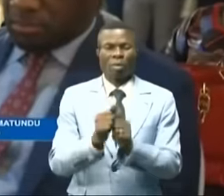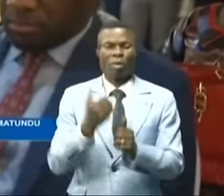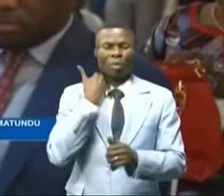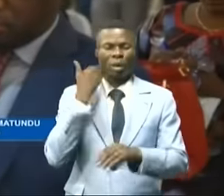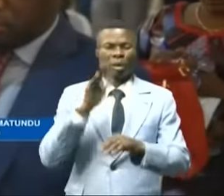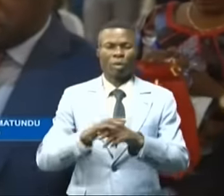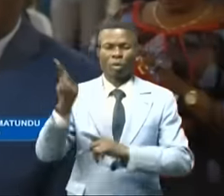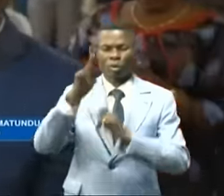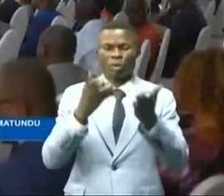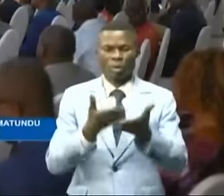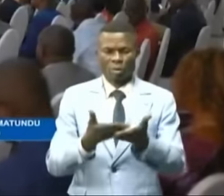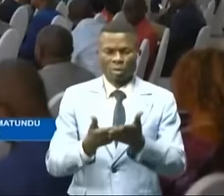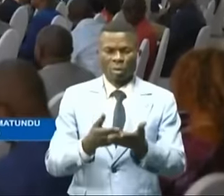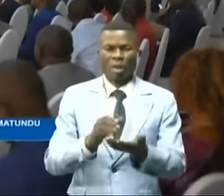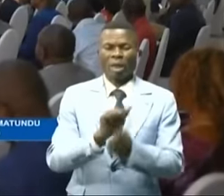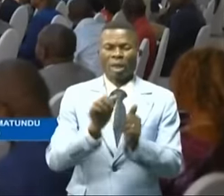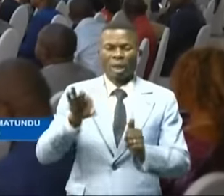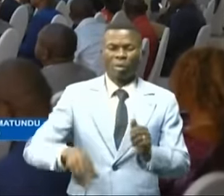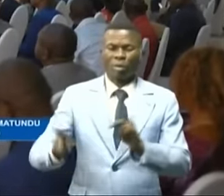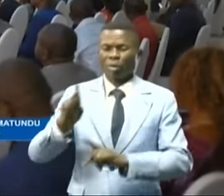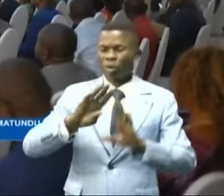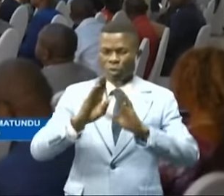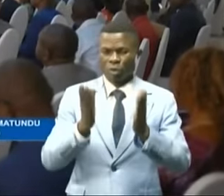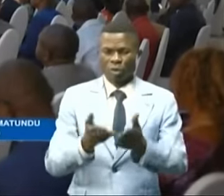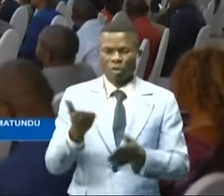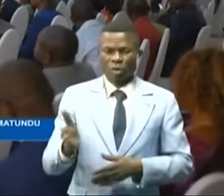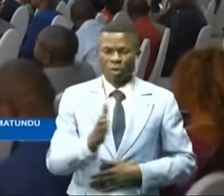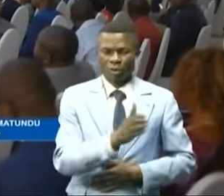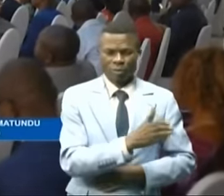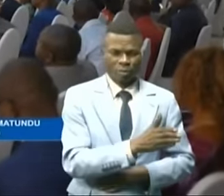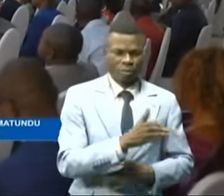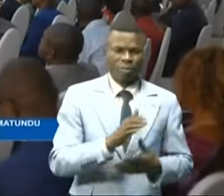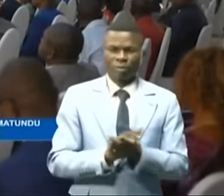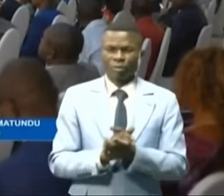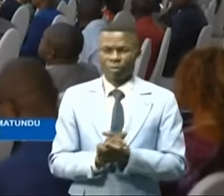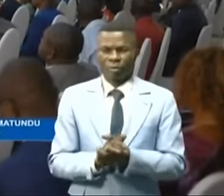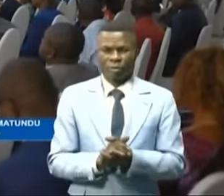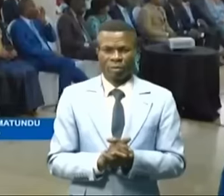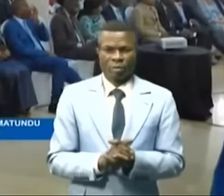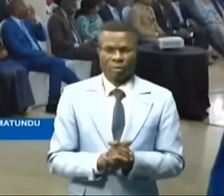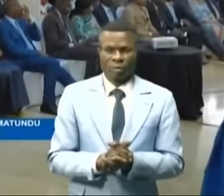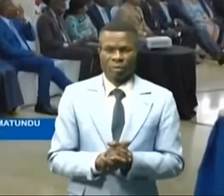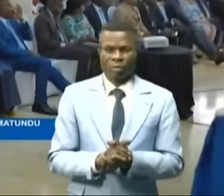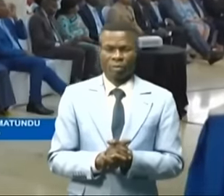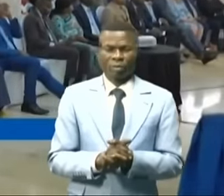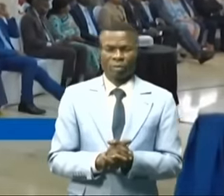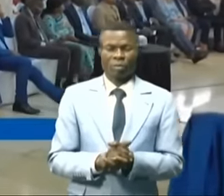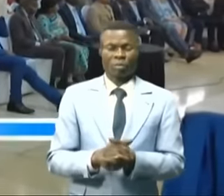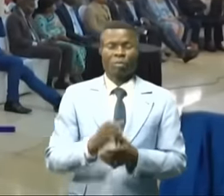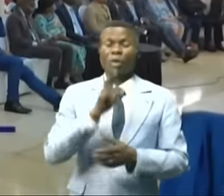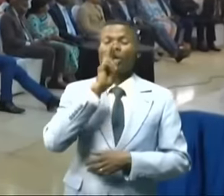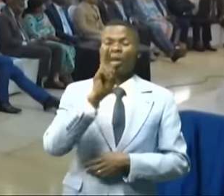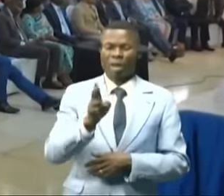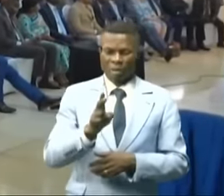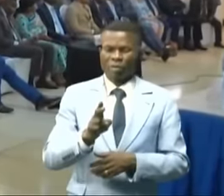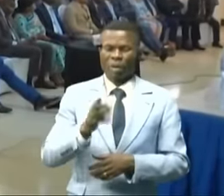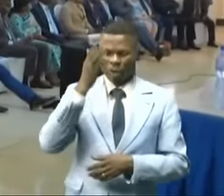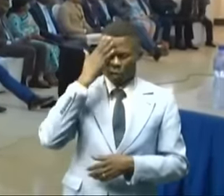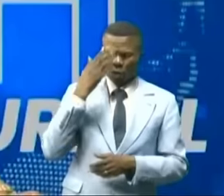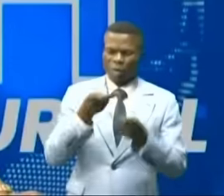santé et le bien-être de la population, en tenant compte des réalités sur les terrains.